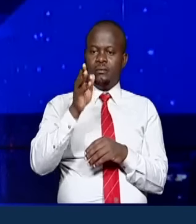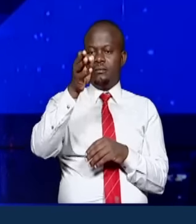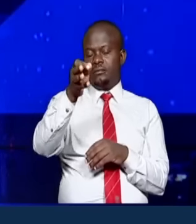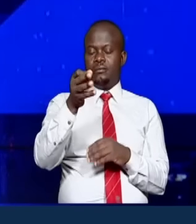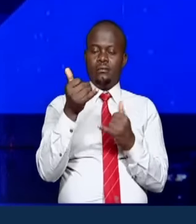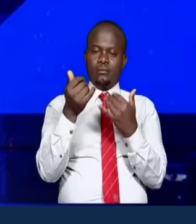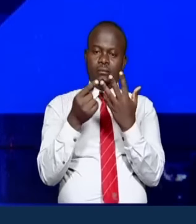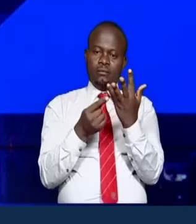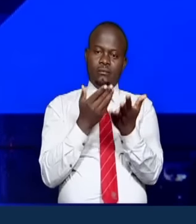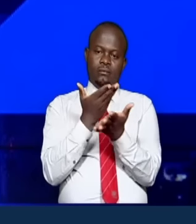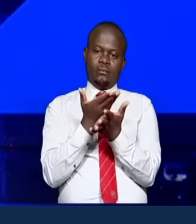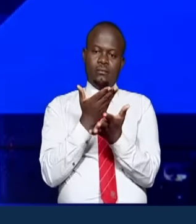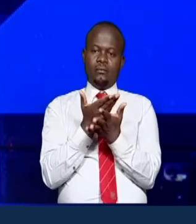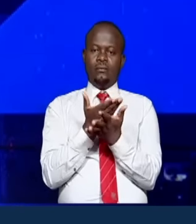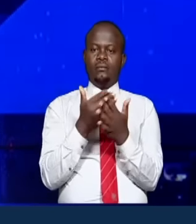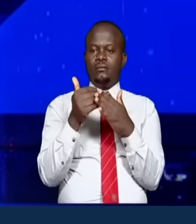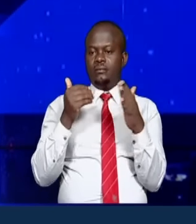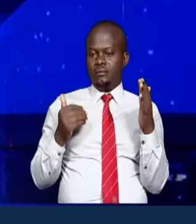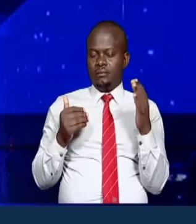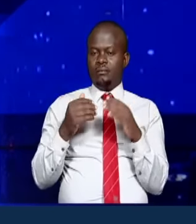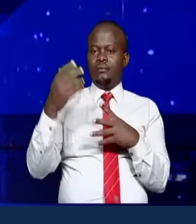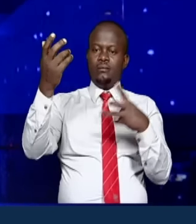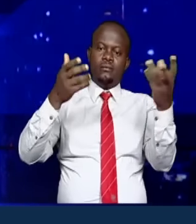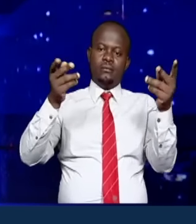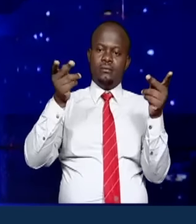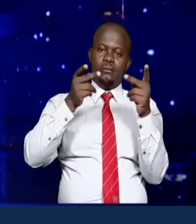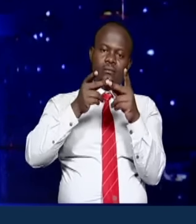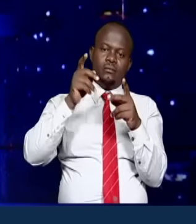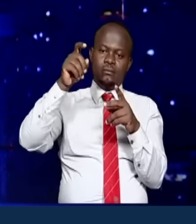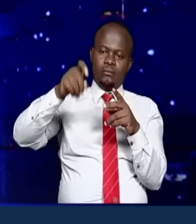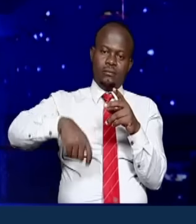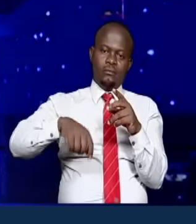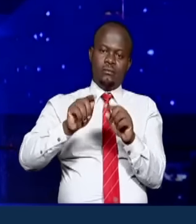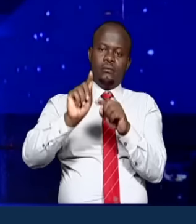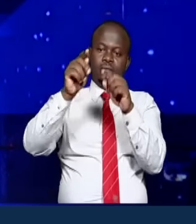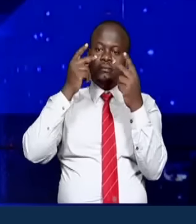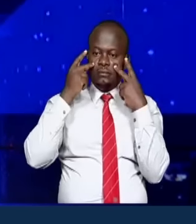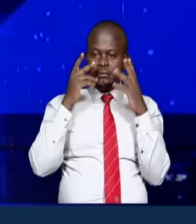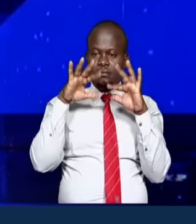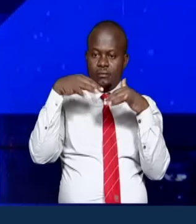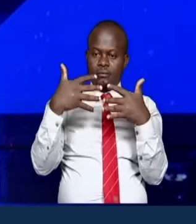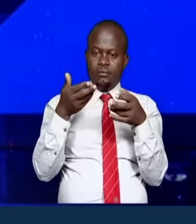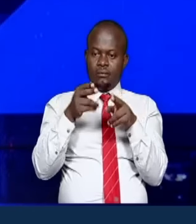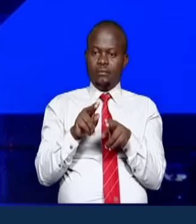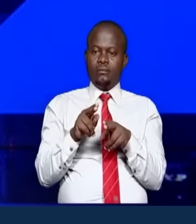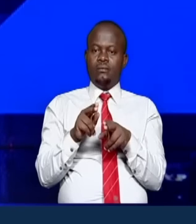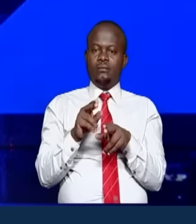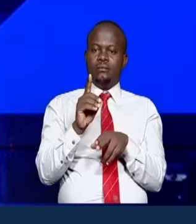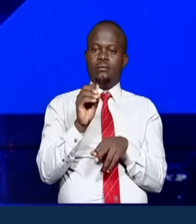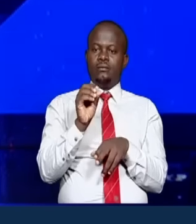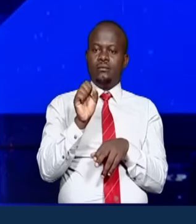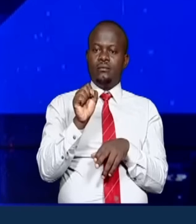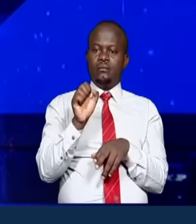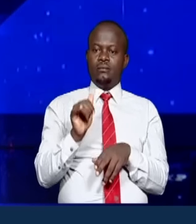rero bakaba babisabwe mbere yo kwerekeza ku masite aho bagomba kujya kureba uko amatora azagenda. Mugenzi wacu Dosi Jean